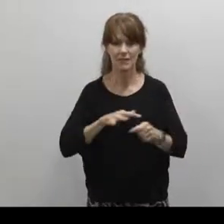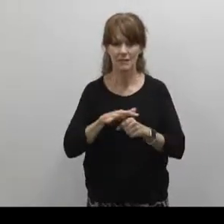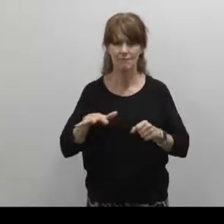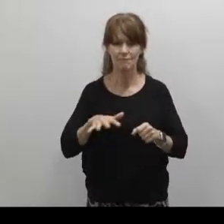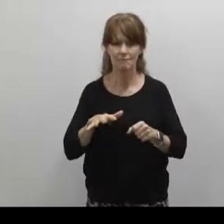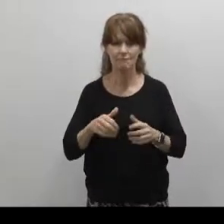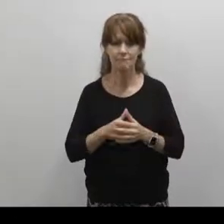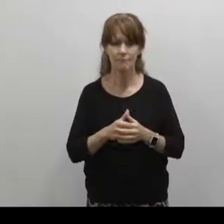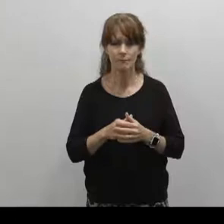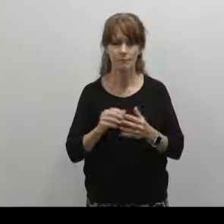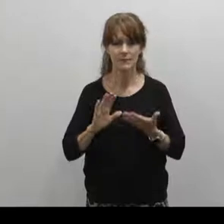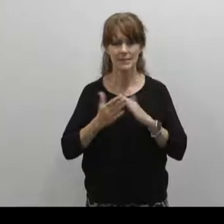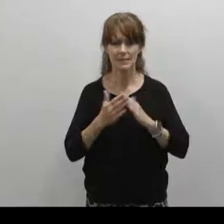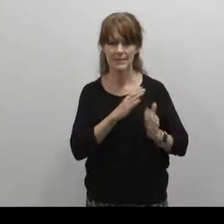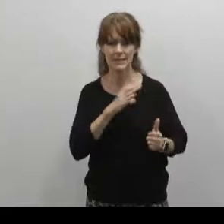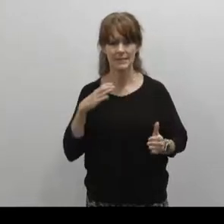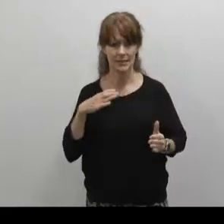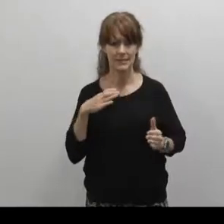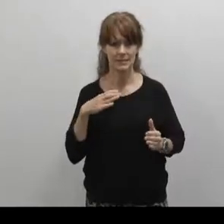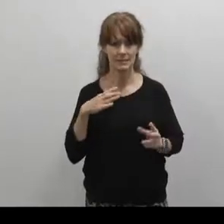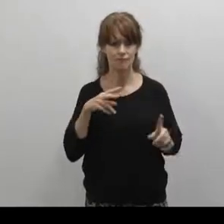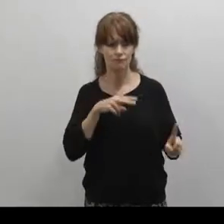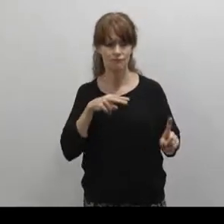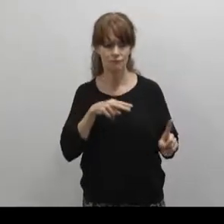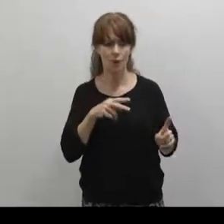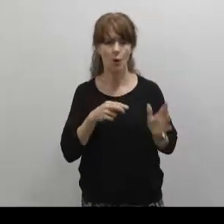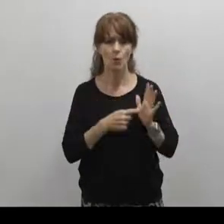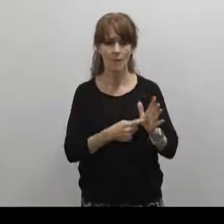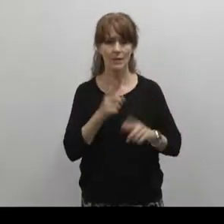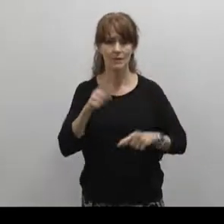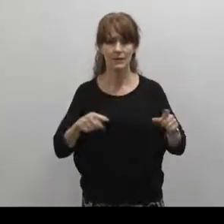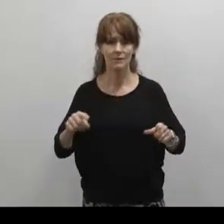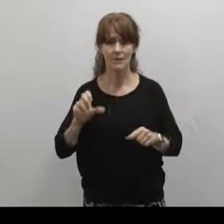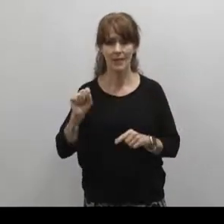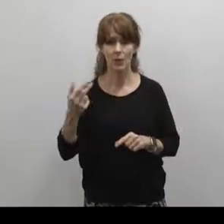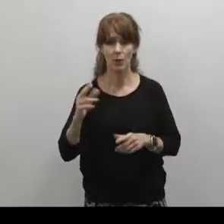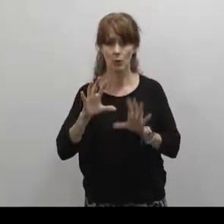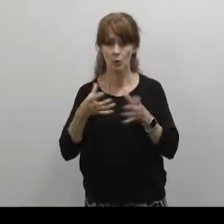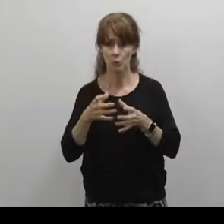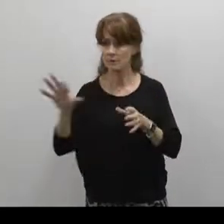hay dương trời miền tuần thì ấy khá đại dương trong bằng ca